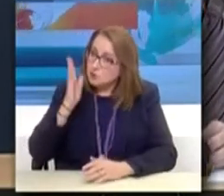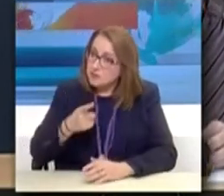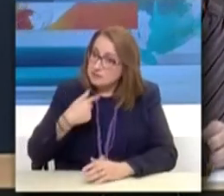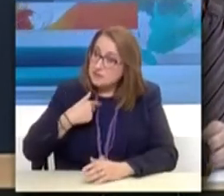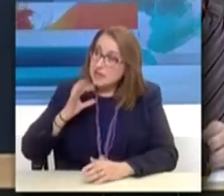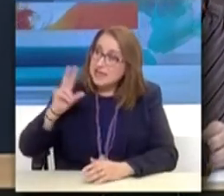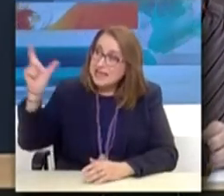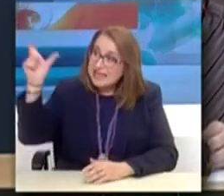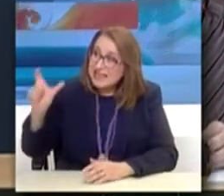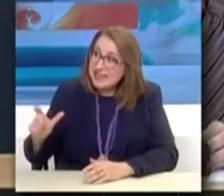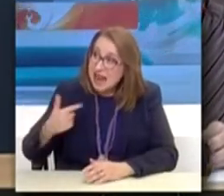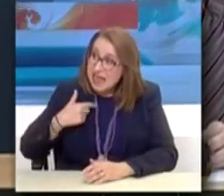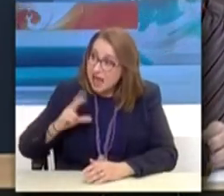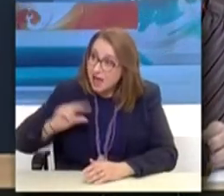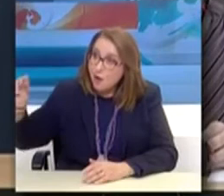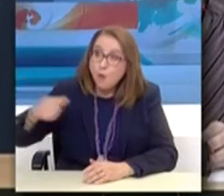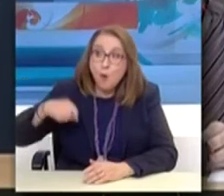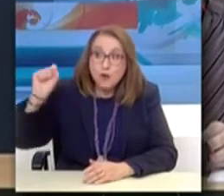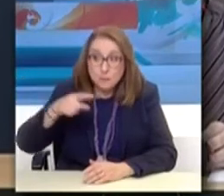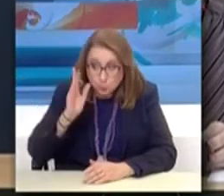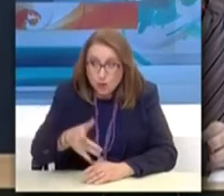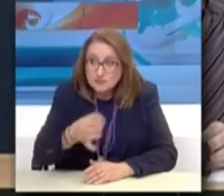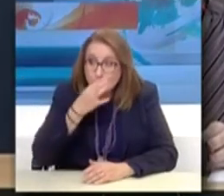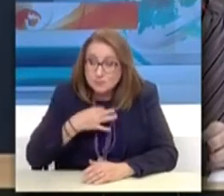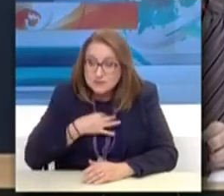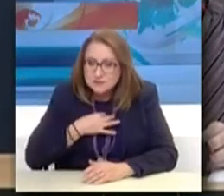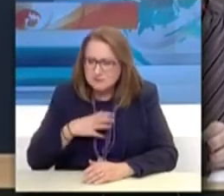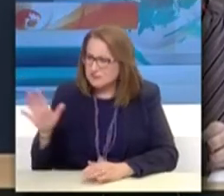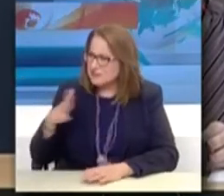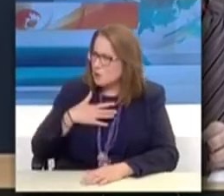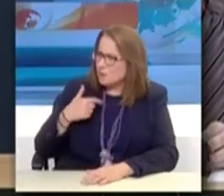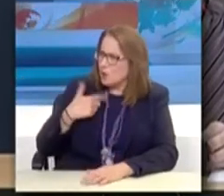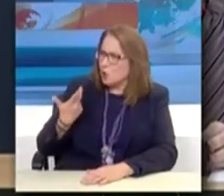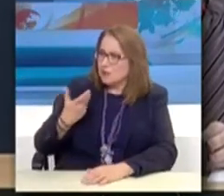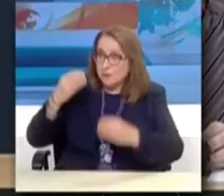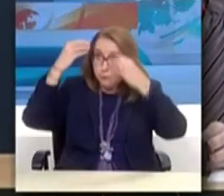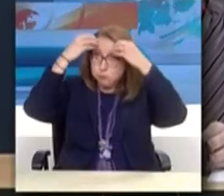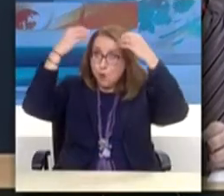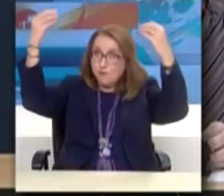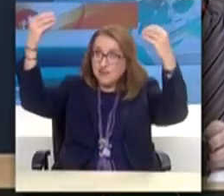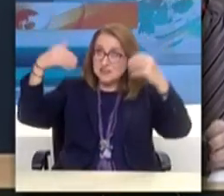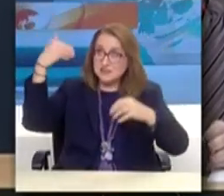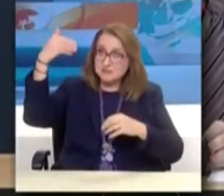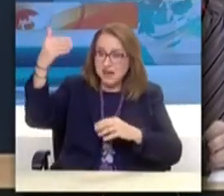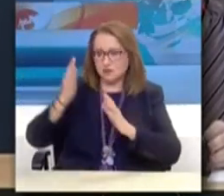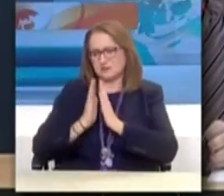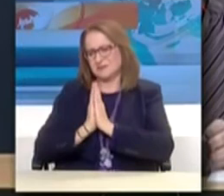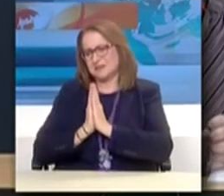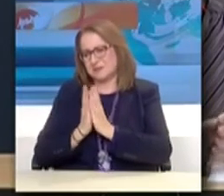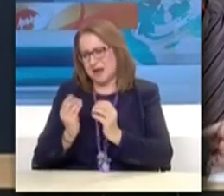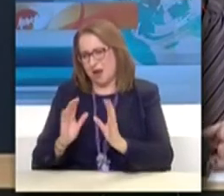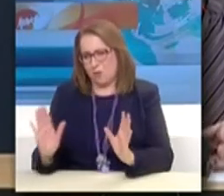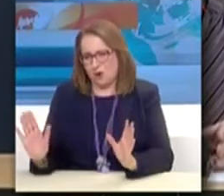Ζητάτε να κάνω από τον προφήτη τώρα? Όχι, απλά με βάση ότι... Κοιτάξτε να δείτε, σας παρακαλώ πολύ. Και μόνο η ερώτηση